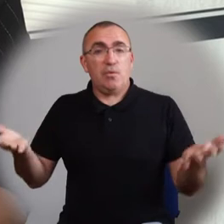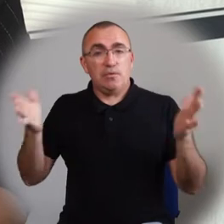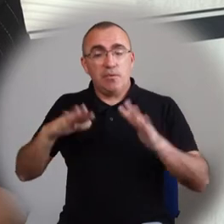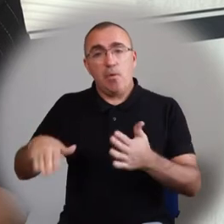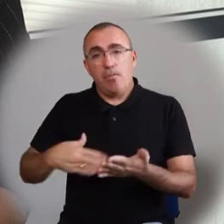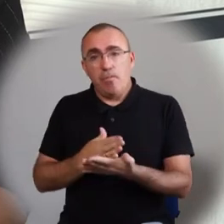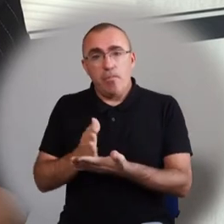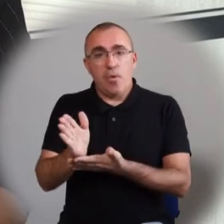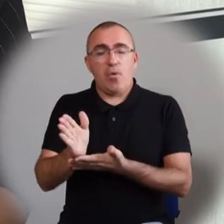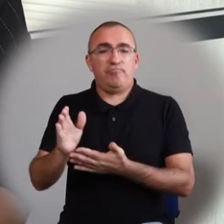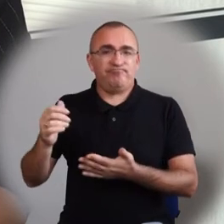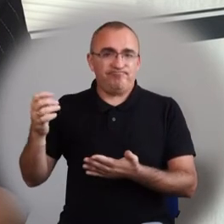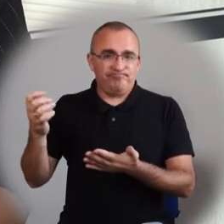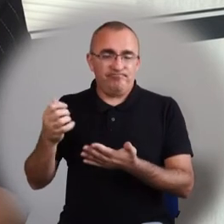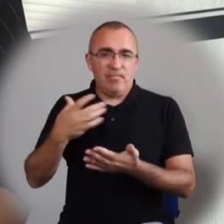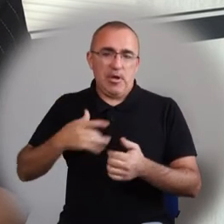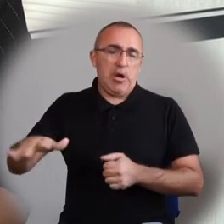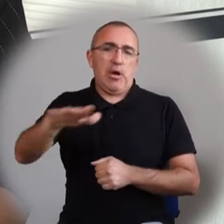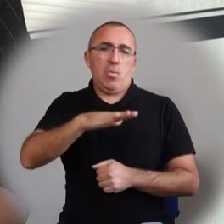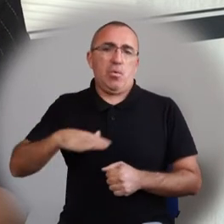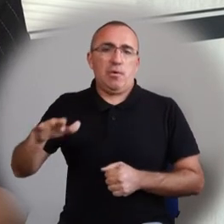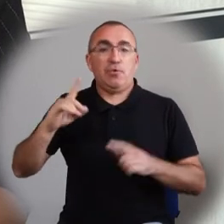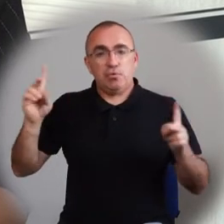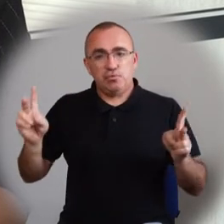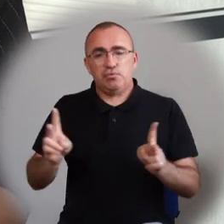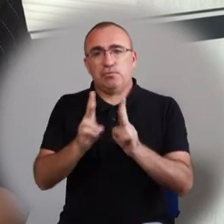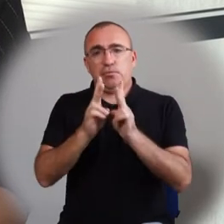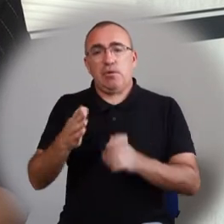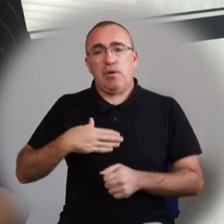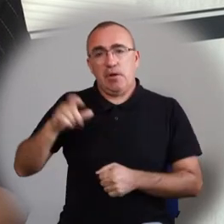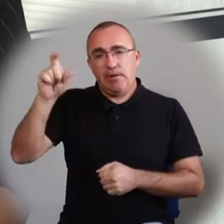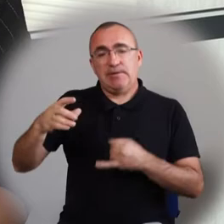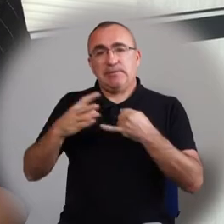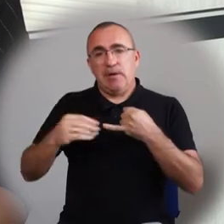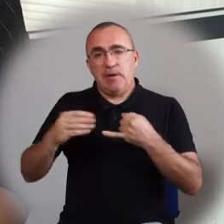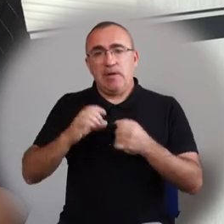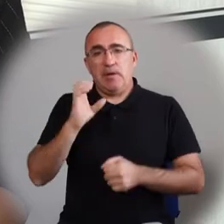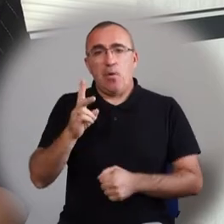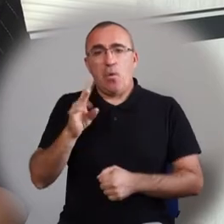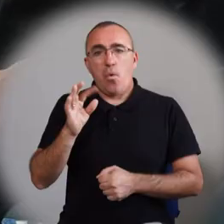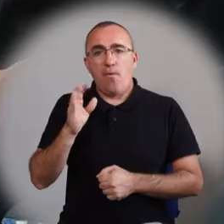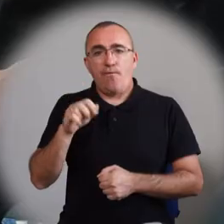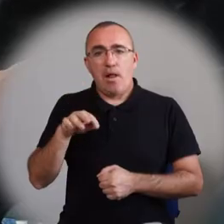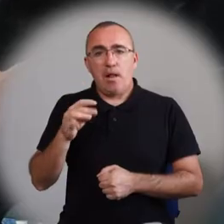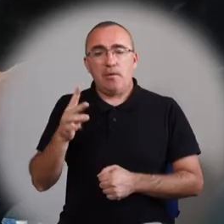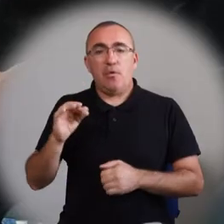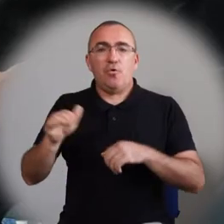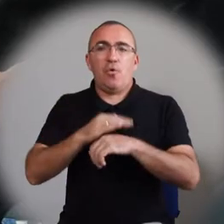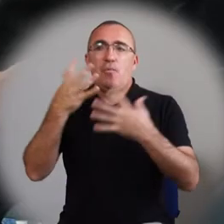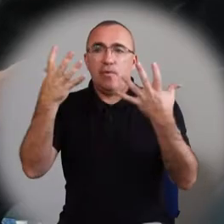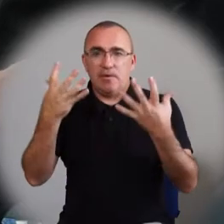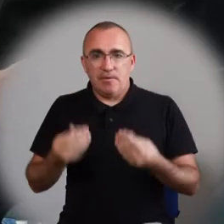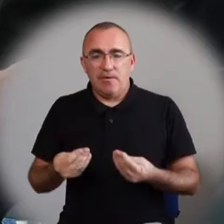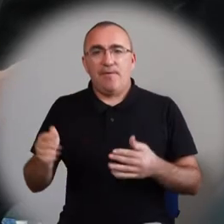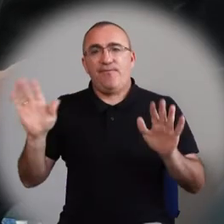на політичному олімпі нашого регіону. Зустрічайте, наш земляк – Сергій Коваленко. Доброго дня.